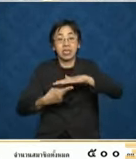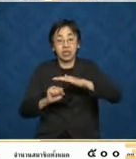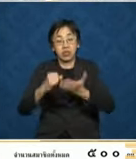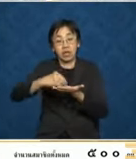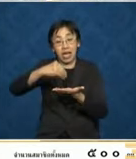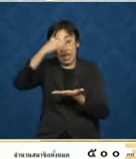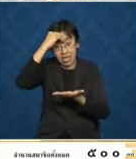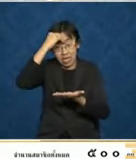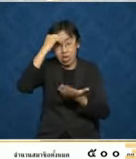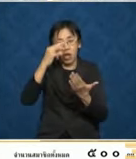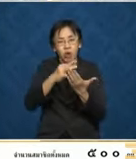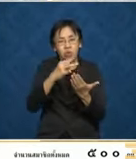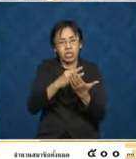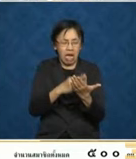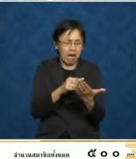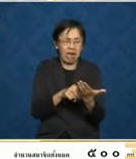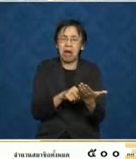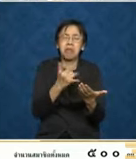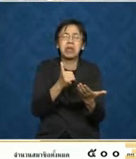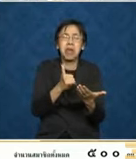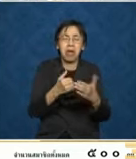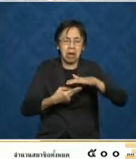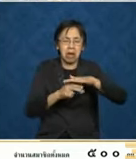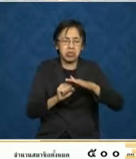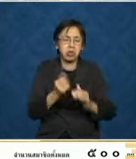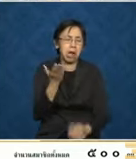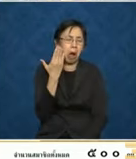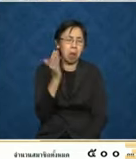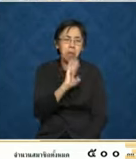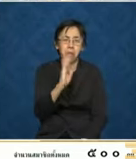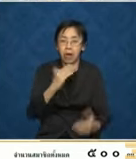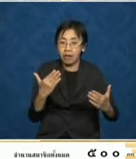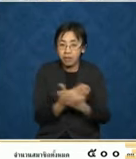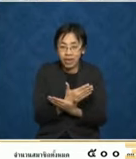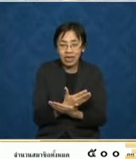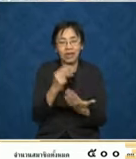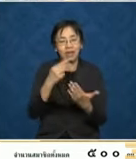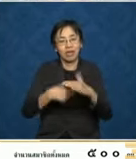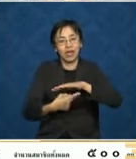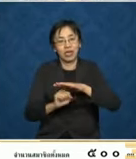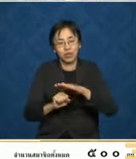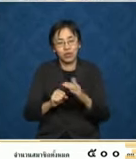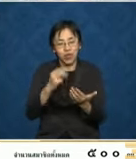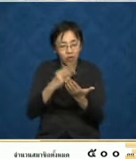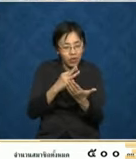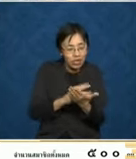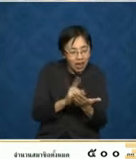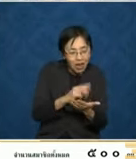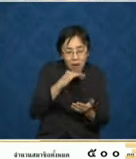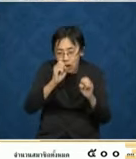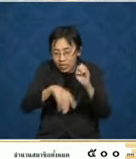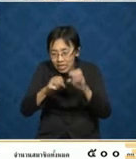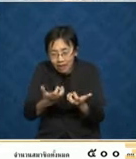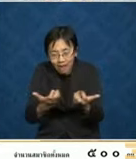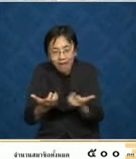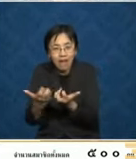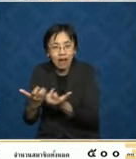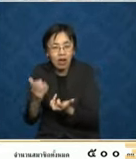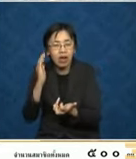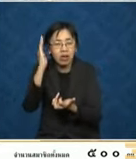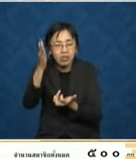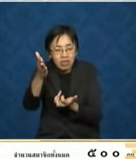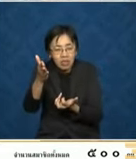ที่บางวิชานั้นไม่ทันต่อยุคต่อสมัยแล้วเปลี่ยนมาเป็นหลักสูตรการคัดแยกขยะเป็นวิชาขั้นพื้นฐานที่สามารถนำมาท